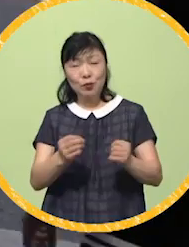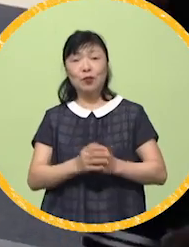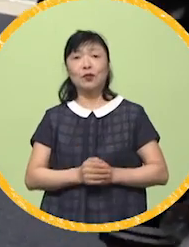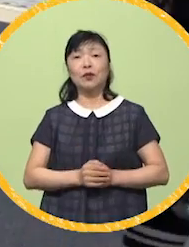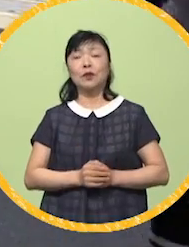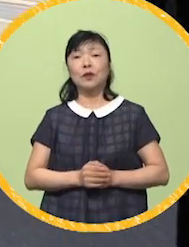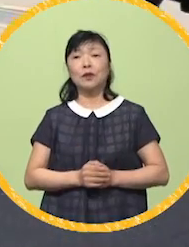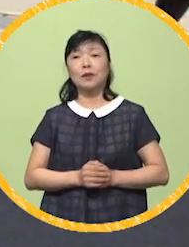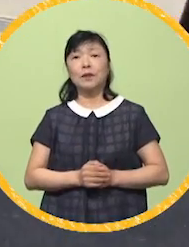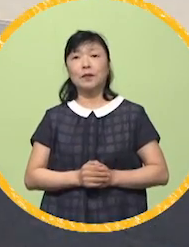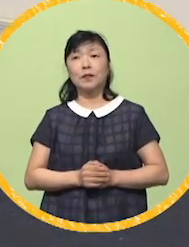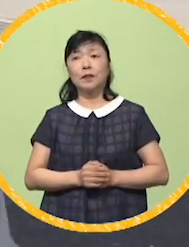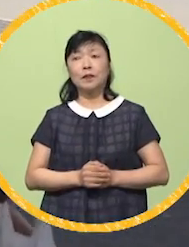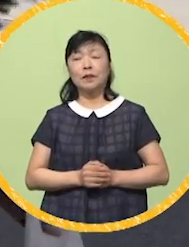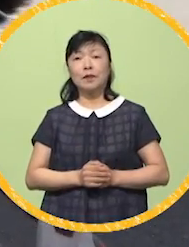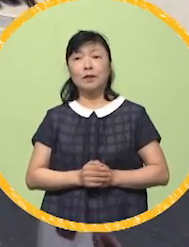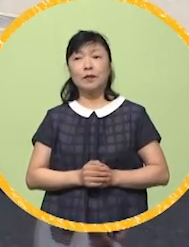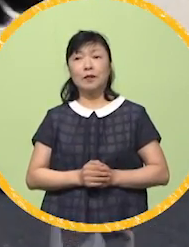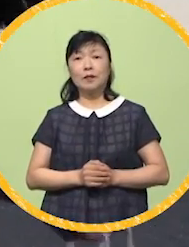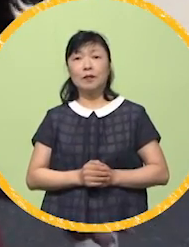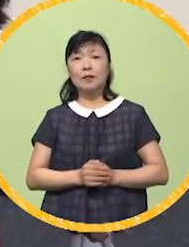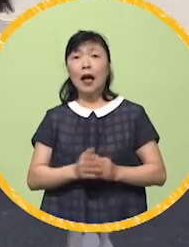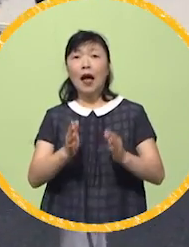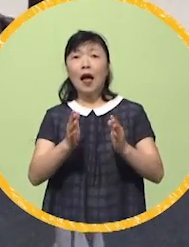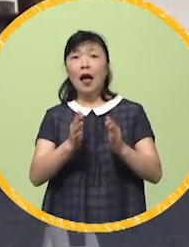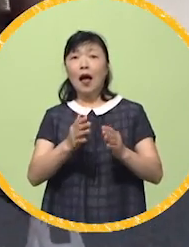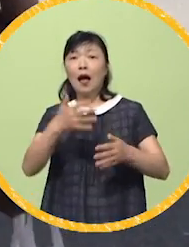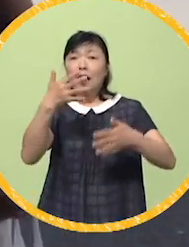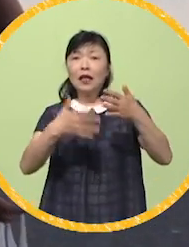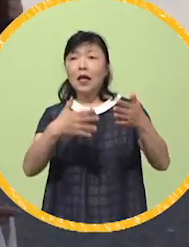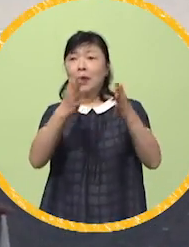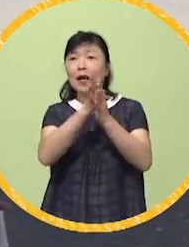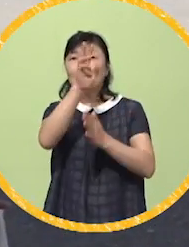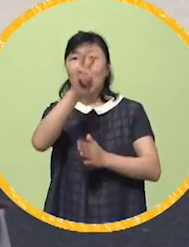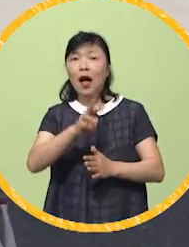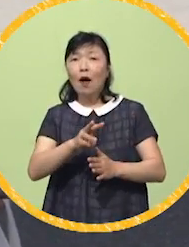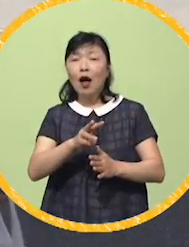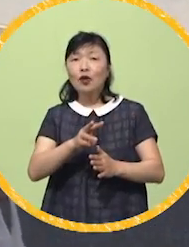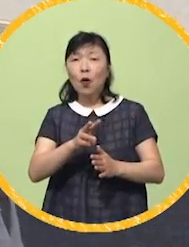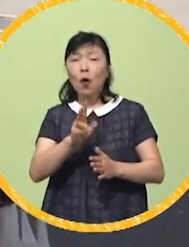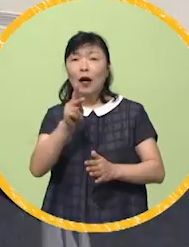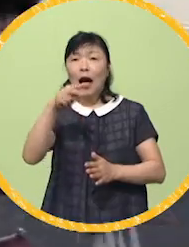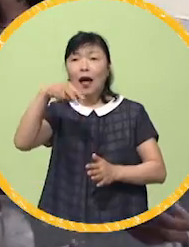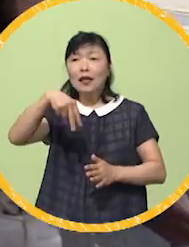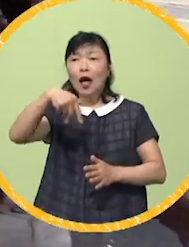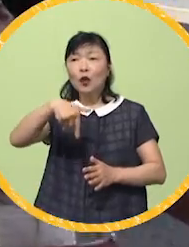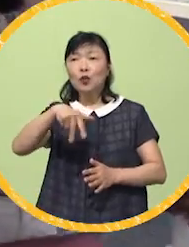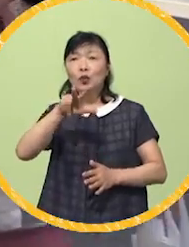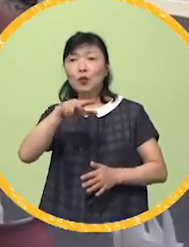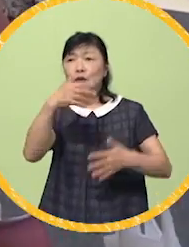どうも。あの。テレビ神奈川のカナフル TV っていう番組なんですけど、